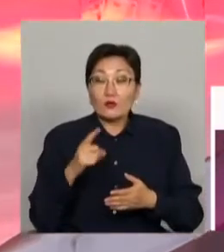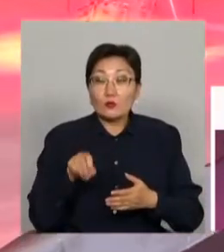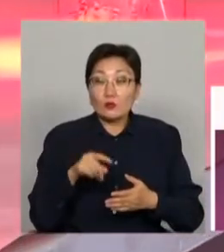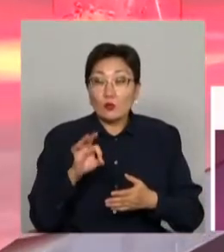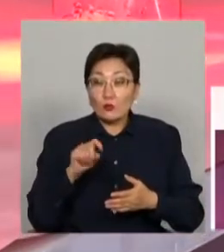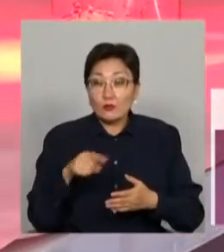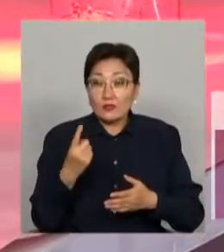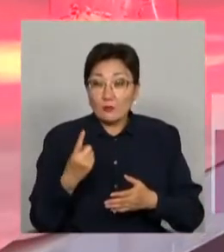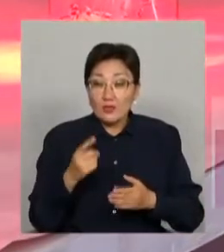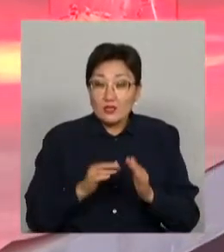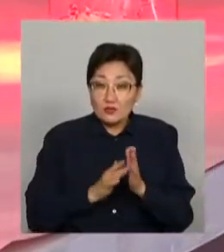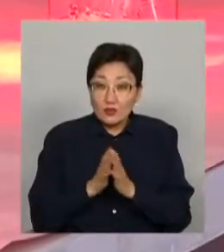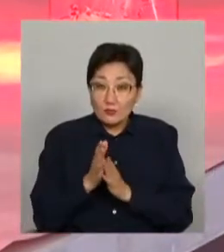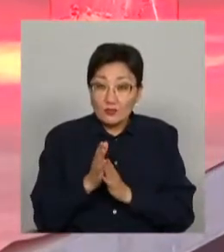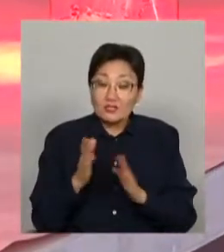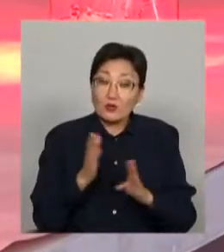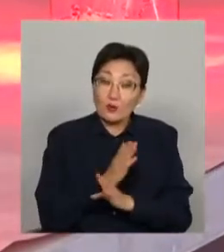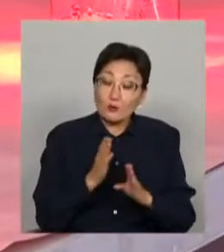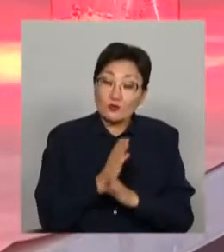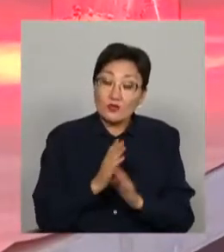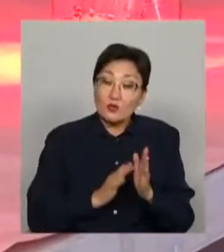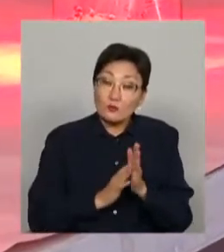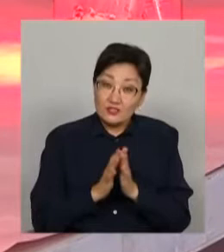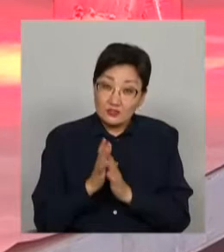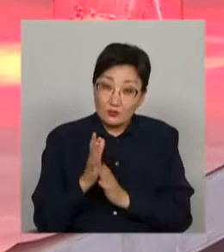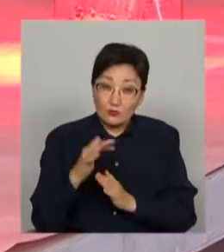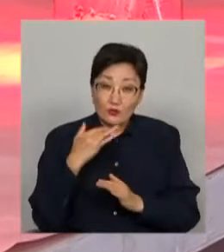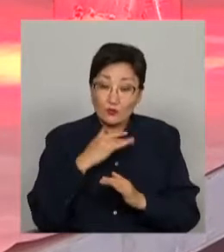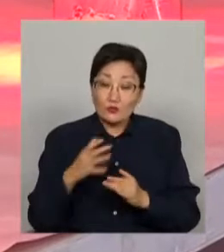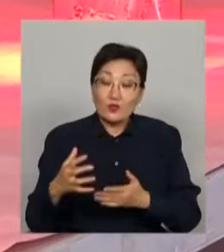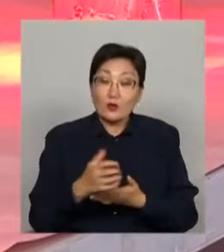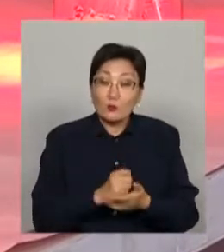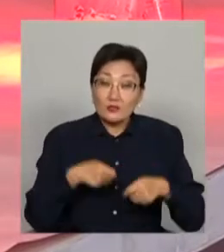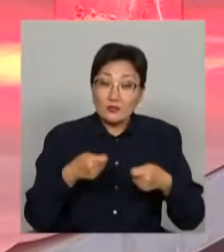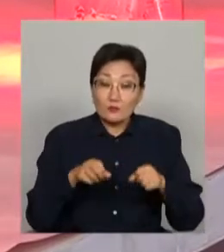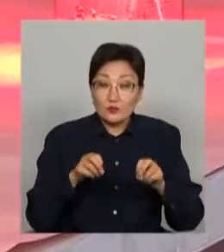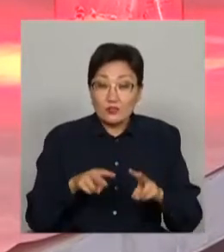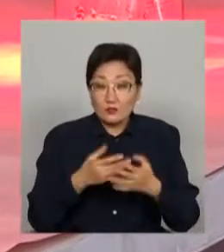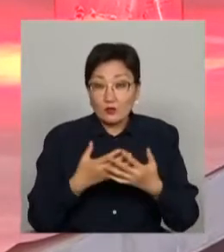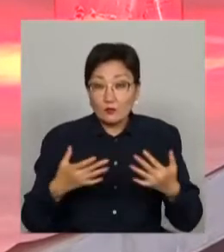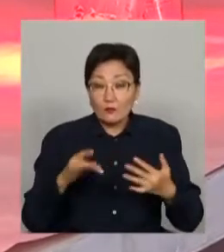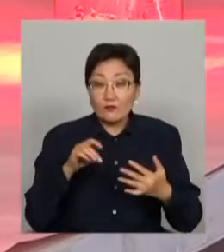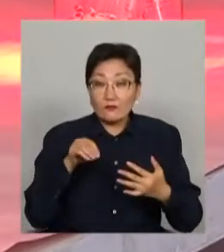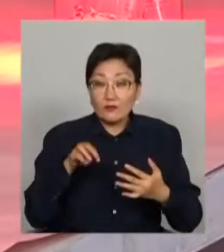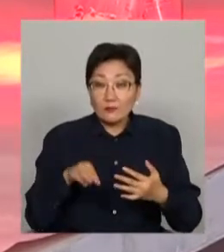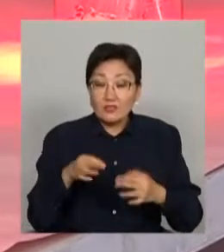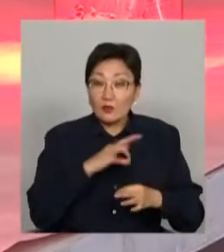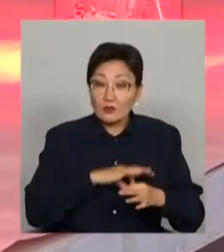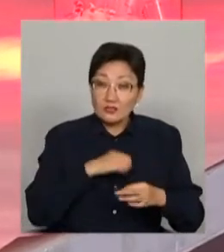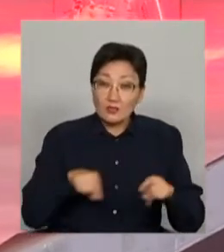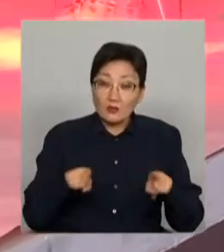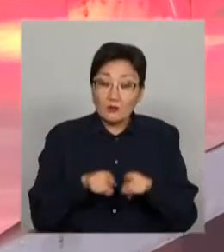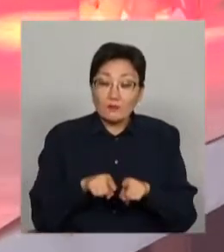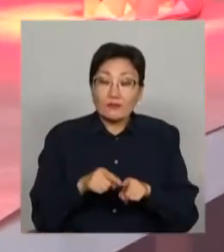миллиметрлік өсіндісі. Оның қоршаған ортада жайқалып өсіп, көп өнім беру үшін мамандар түрлі ферменттерді пайдаланып, мынадай